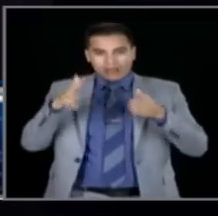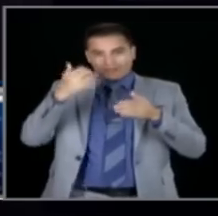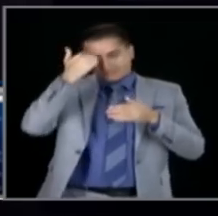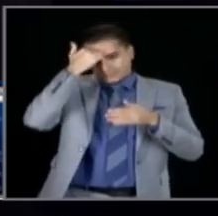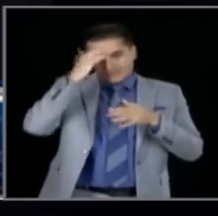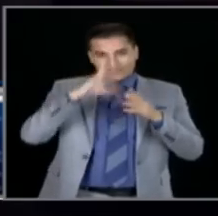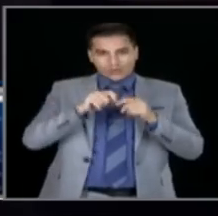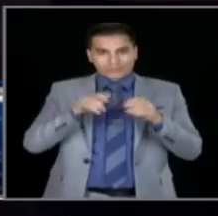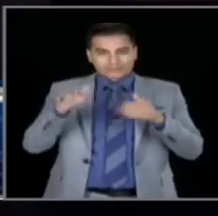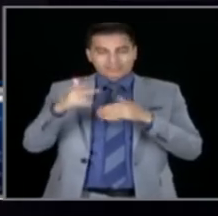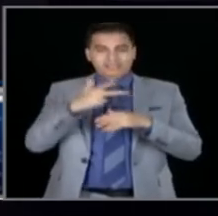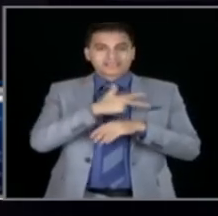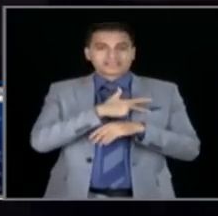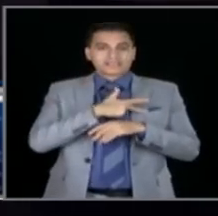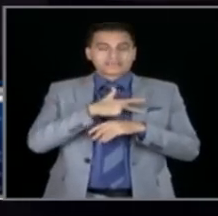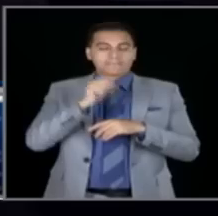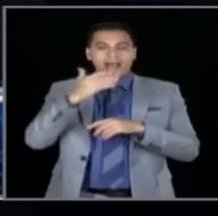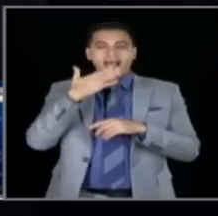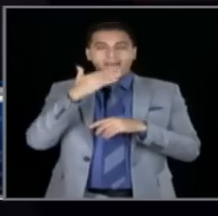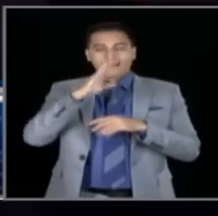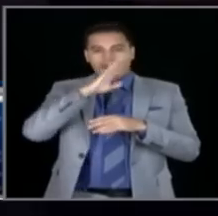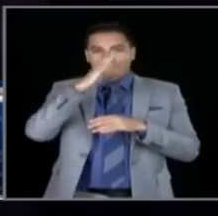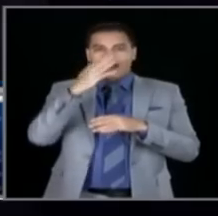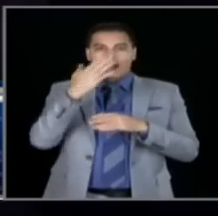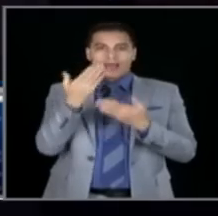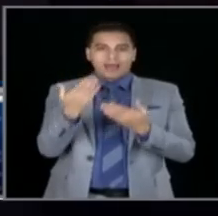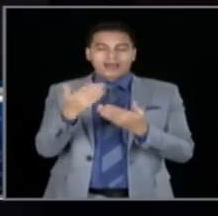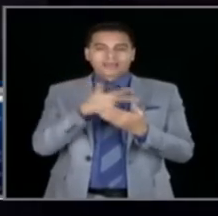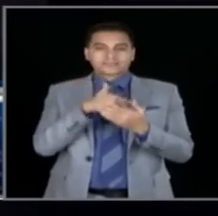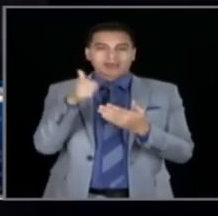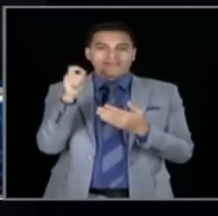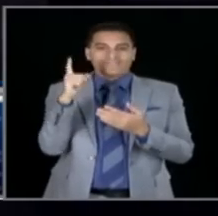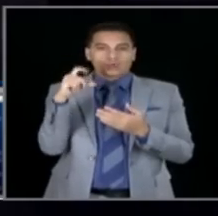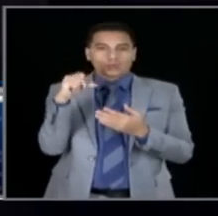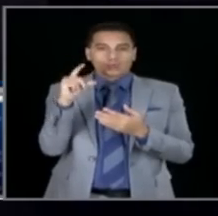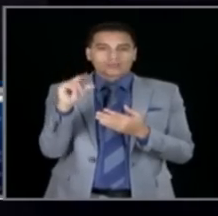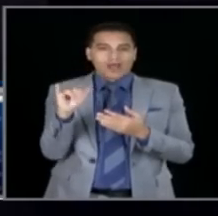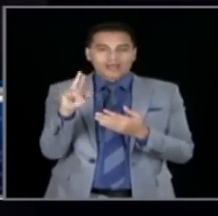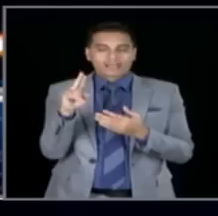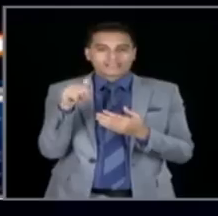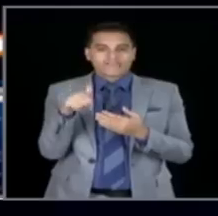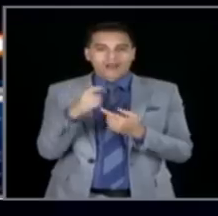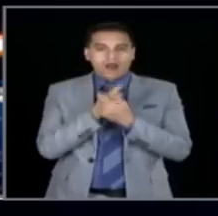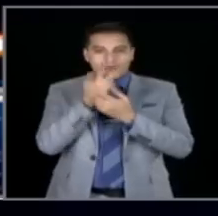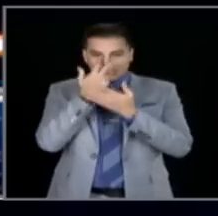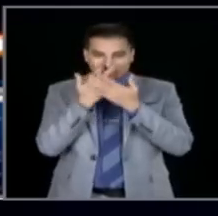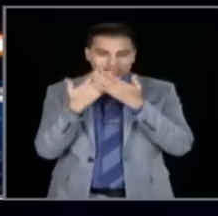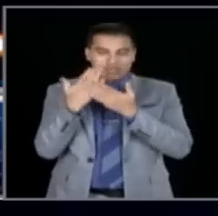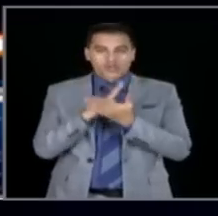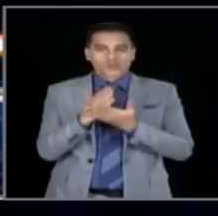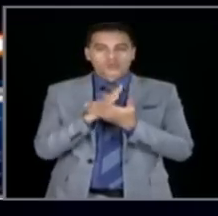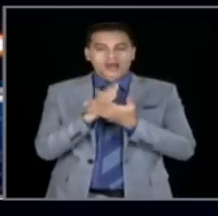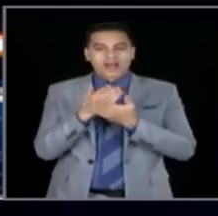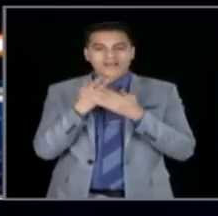على اسم إلهة الحب والجمال أفروديت، في الحضارة